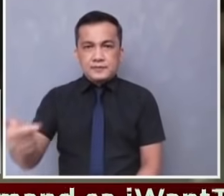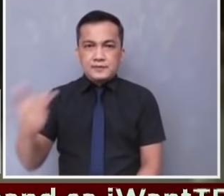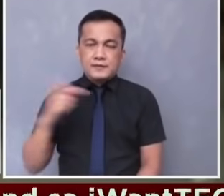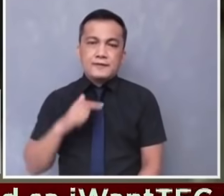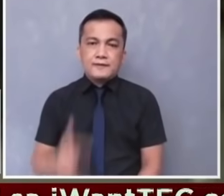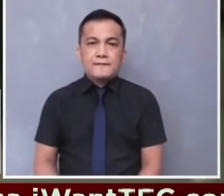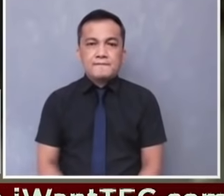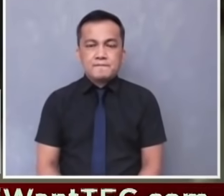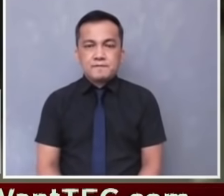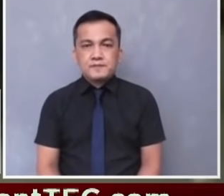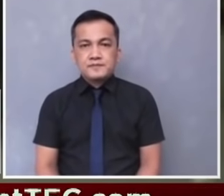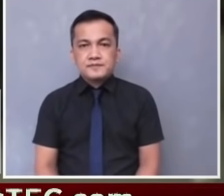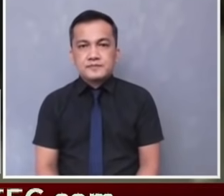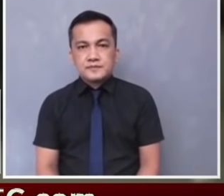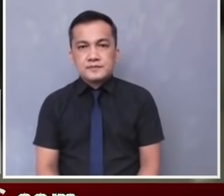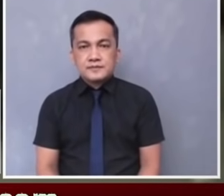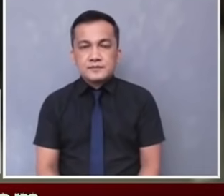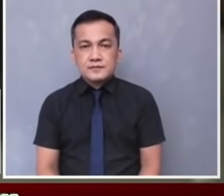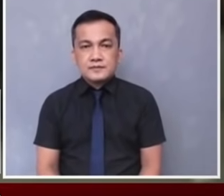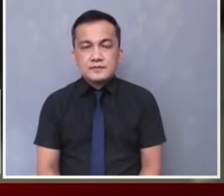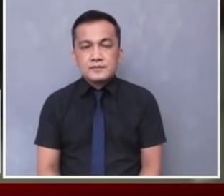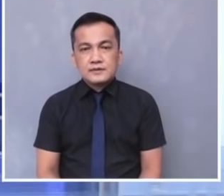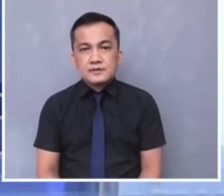News, Santa Rosa, Laguna.